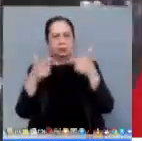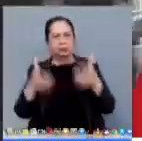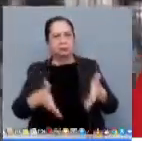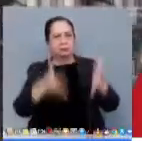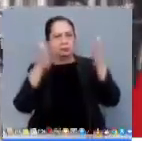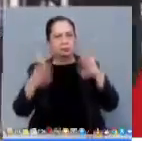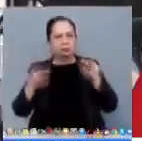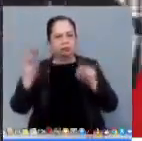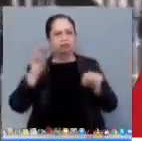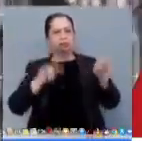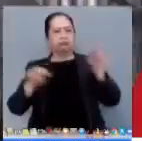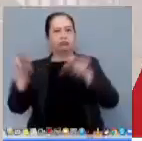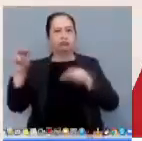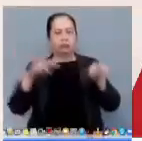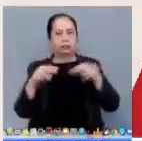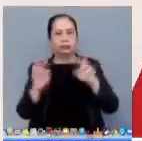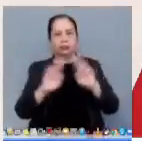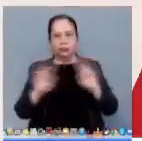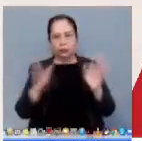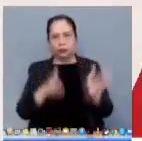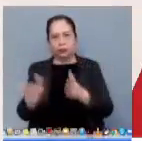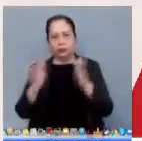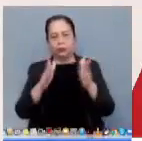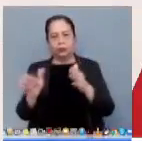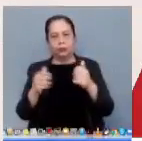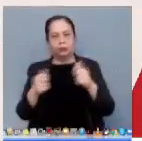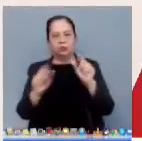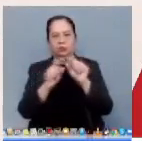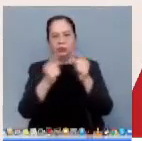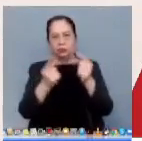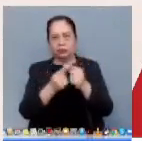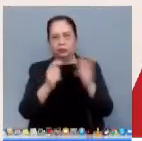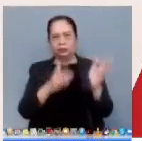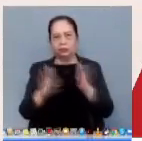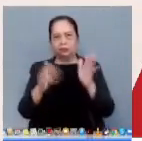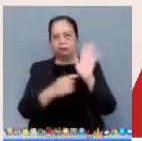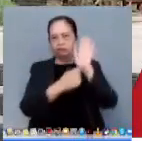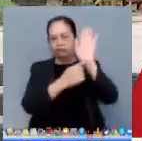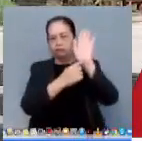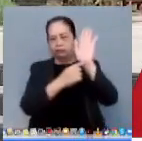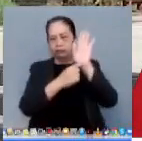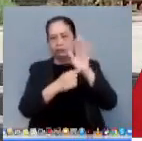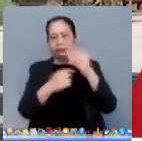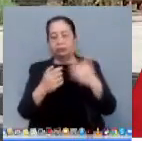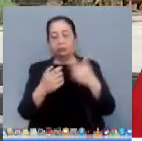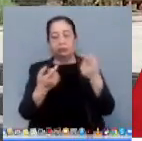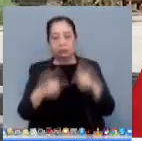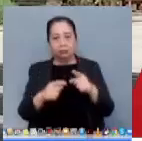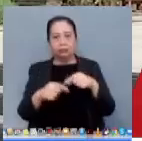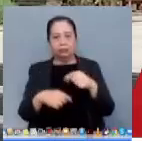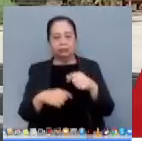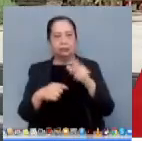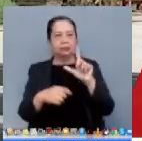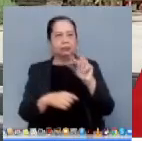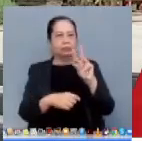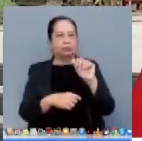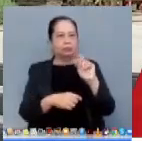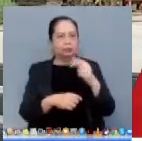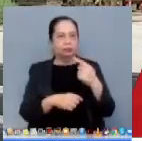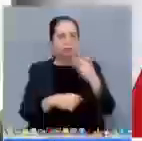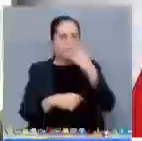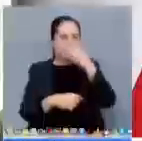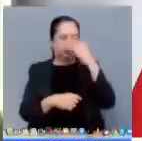bantayan. Naghahanda na rin ang ilang militanteng grupo para sa kilos protesta na gaganapin sa Liwasang Bonifacio sa umaga ng June